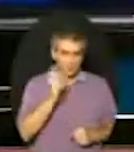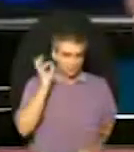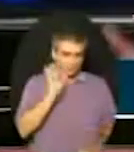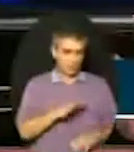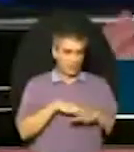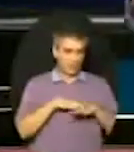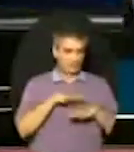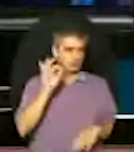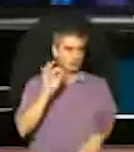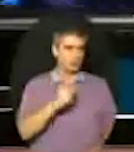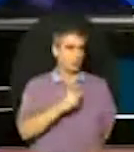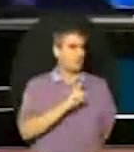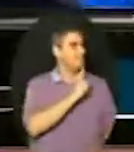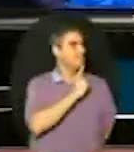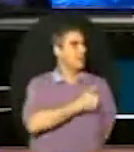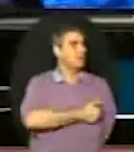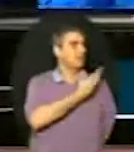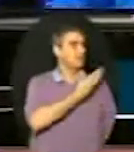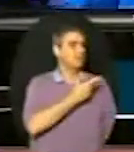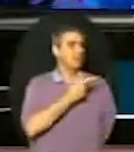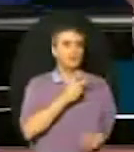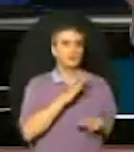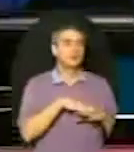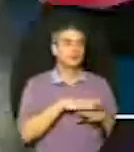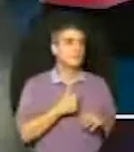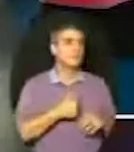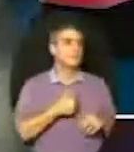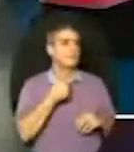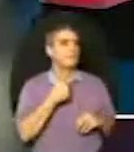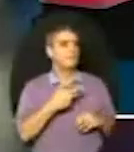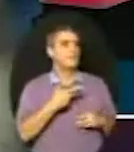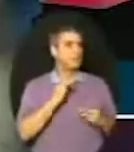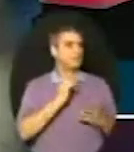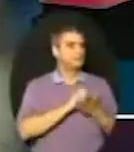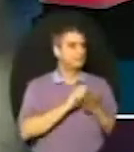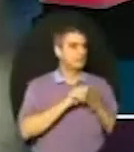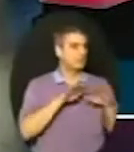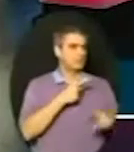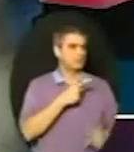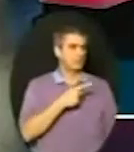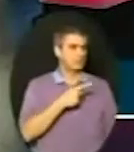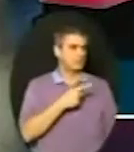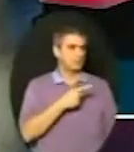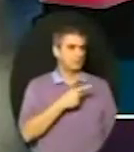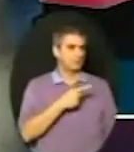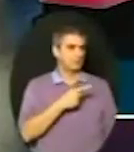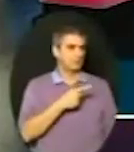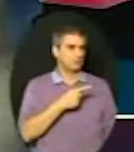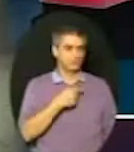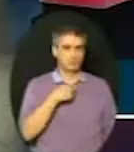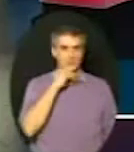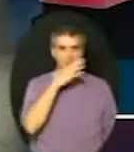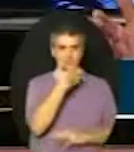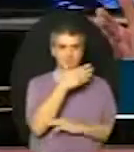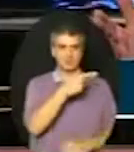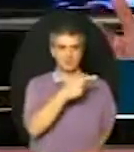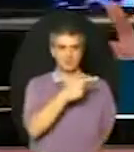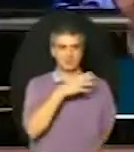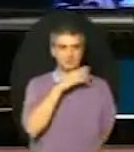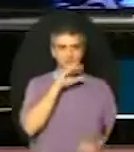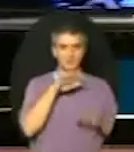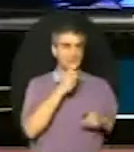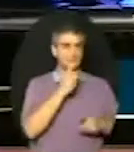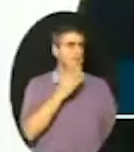לתפקידו. מי היה שר? הרי תקציב מעונות יום. תקציב בסופו של דבר, עזוב אותך. אנחנו מדברים על המדינה הזאת, אנחנו מדברים על הממשלה הזאת. מי